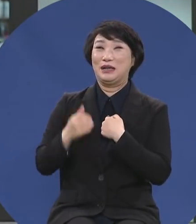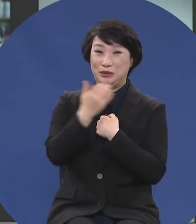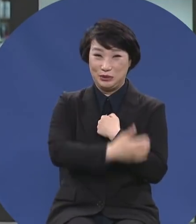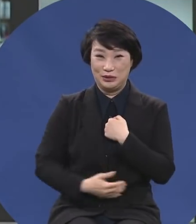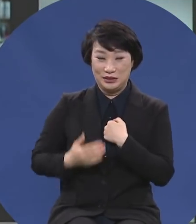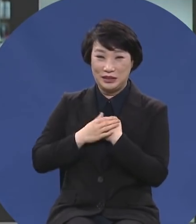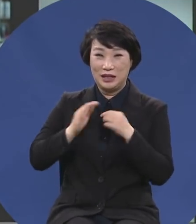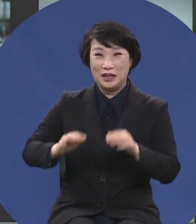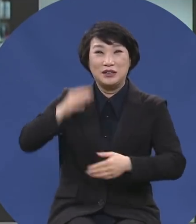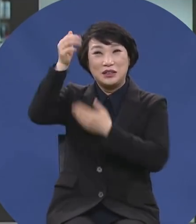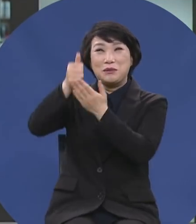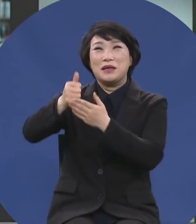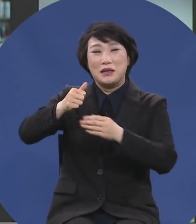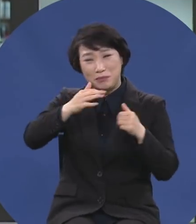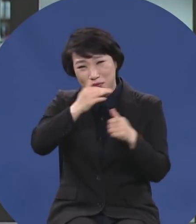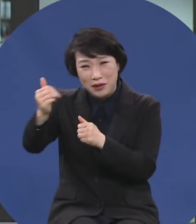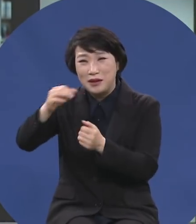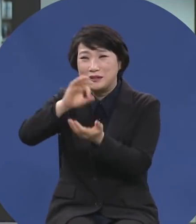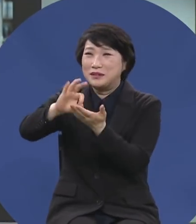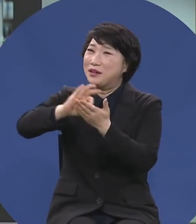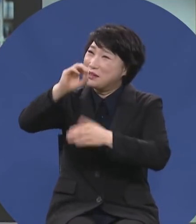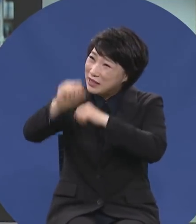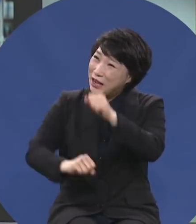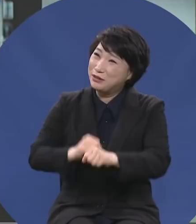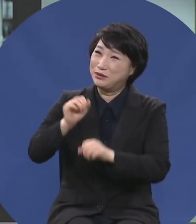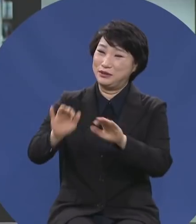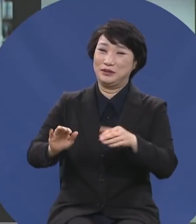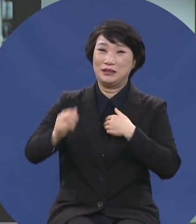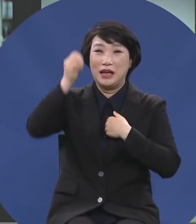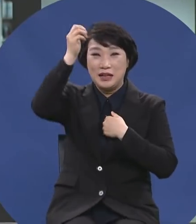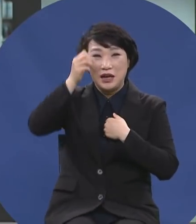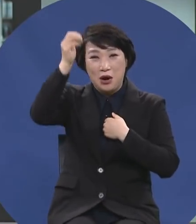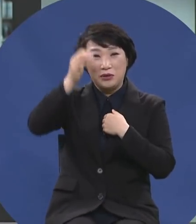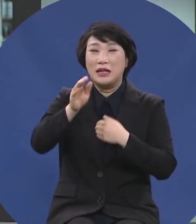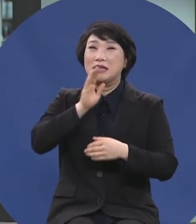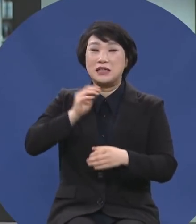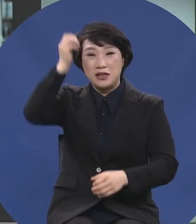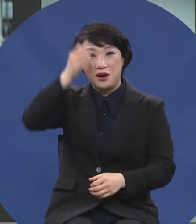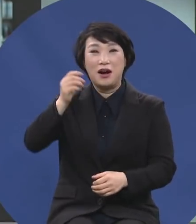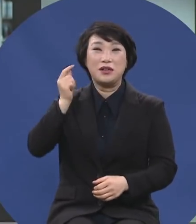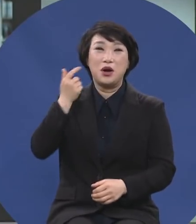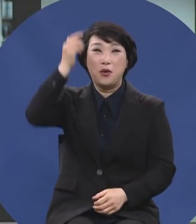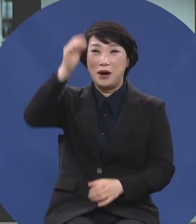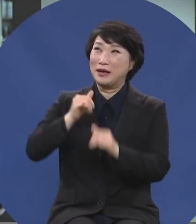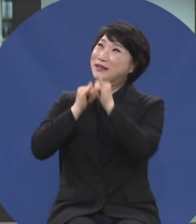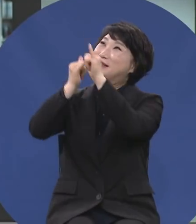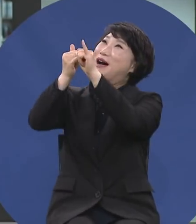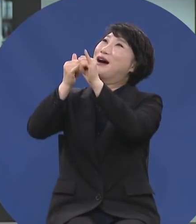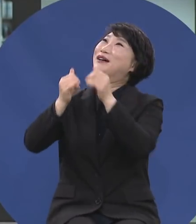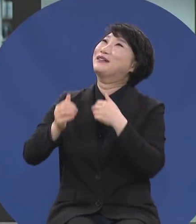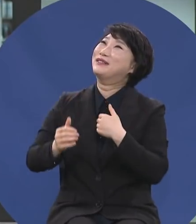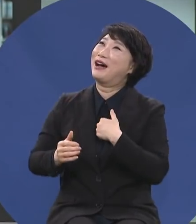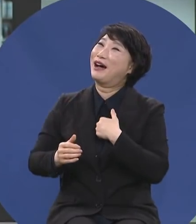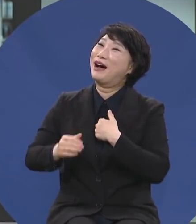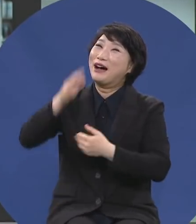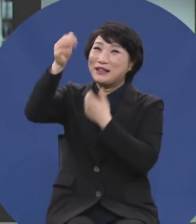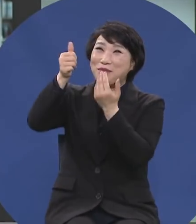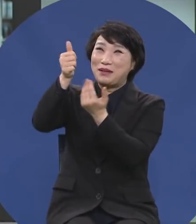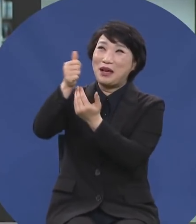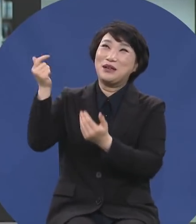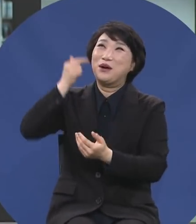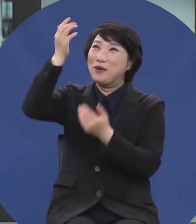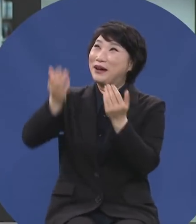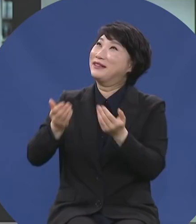육신을 성령이 마음대로 사용하여 내 영혼에 신령한 영광의 상을 하나님께